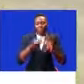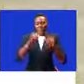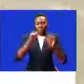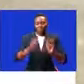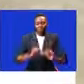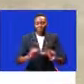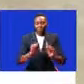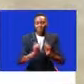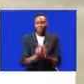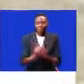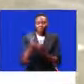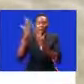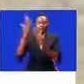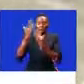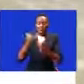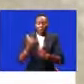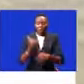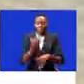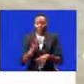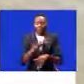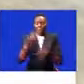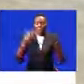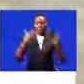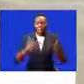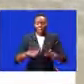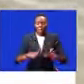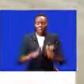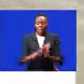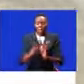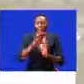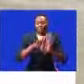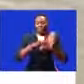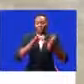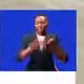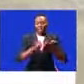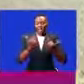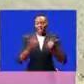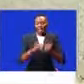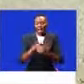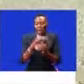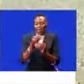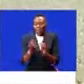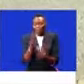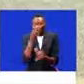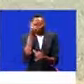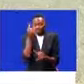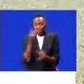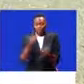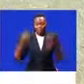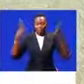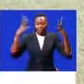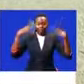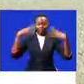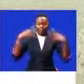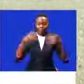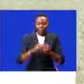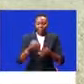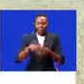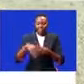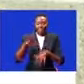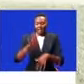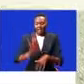tich dhi ma neno mag oganda go kalure kod chenro no koro nimo nikech koth mamedo mana burore e koro gwenge